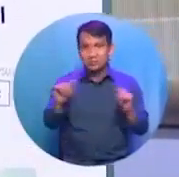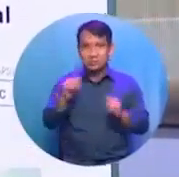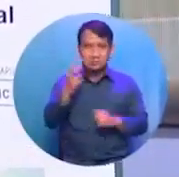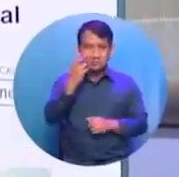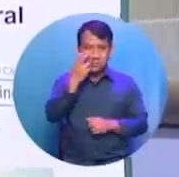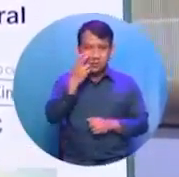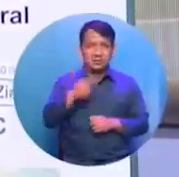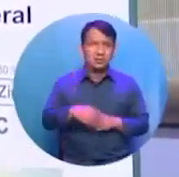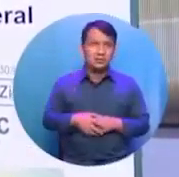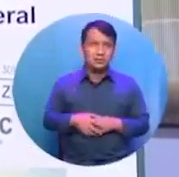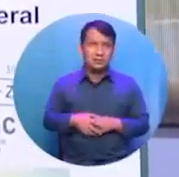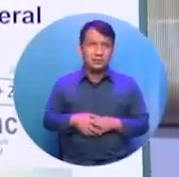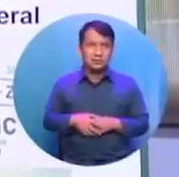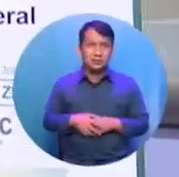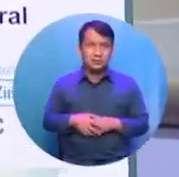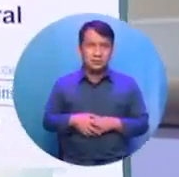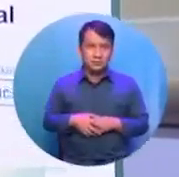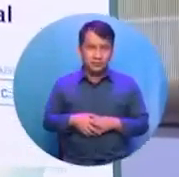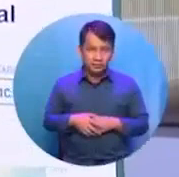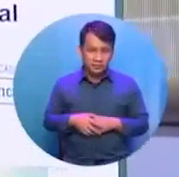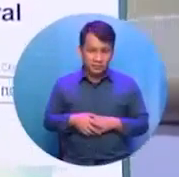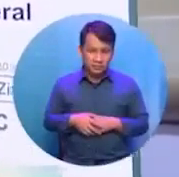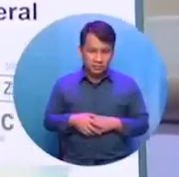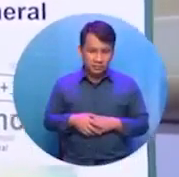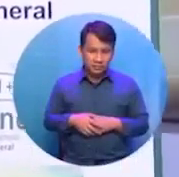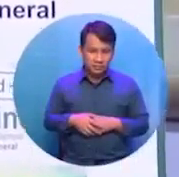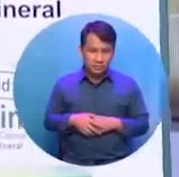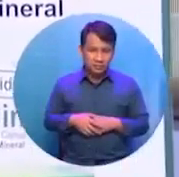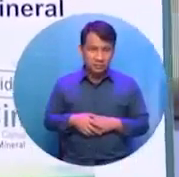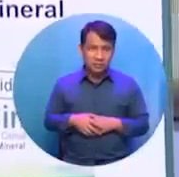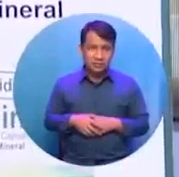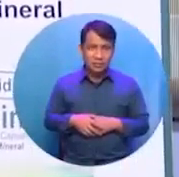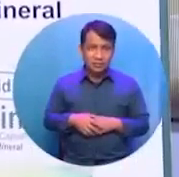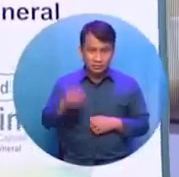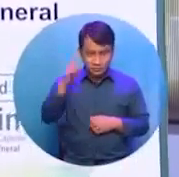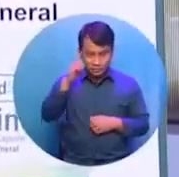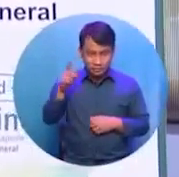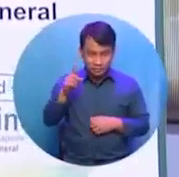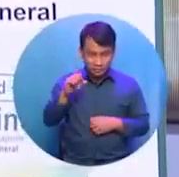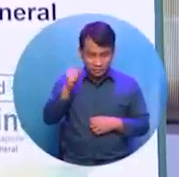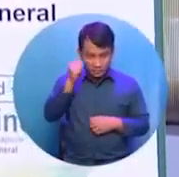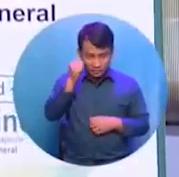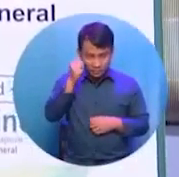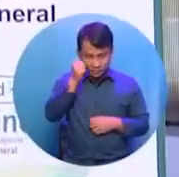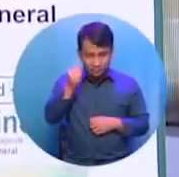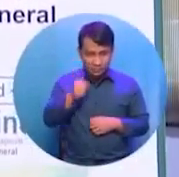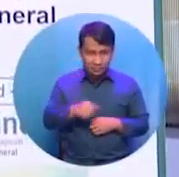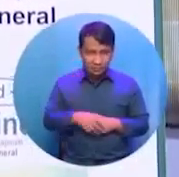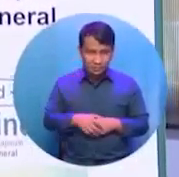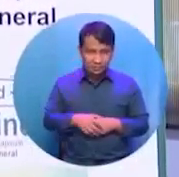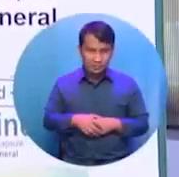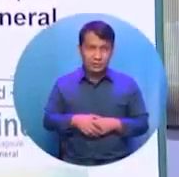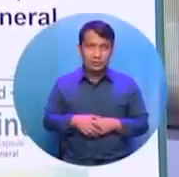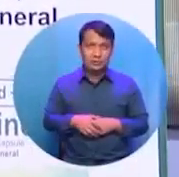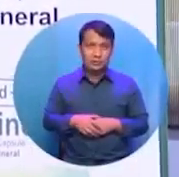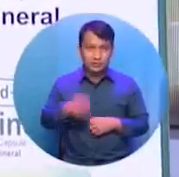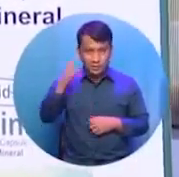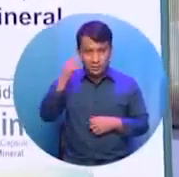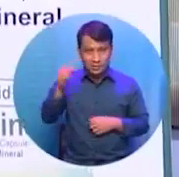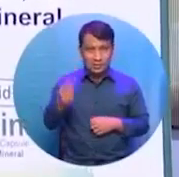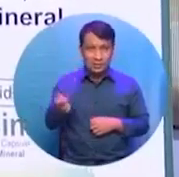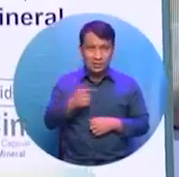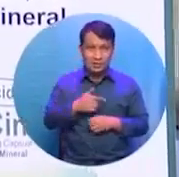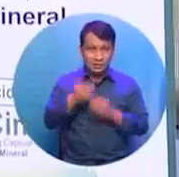Hello! Anong pangalan ng bata ulit? Sophia! Hi po!